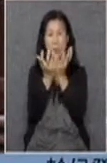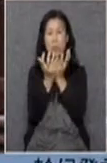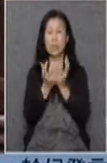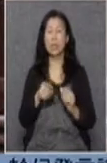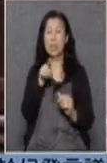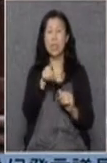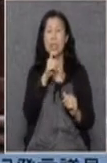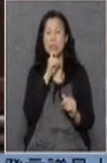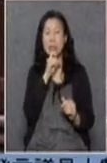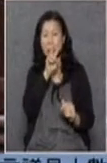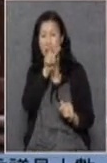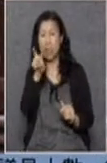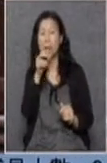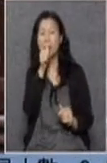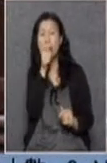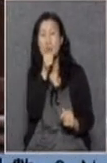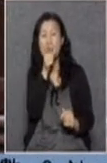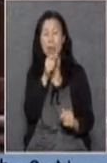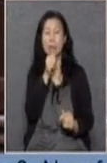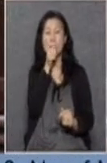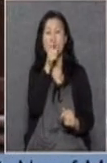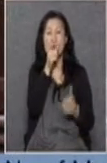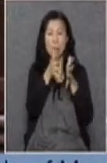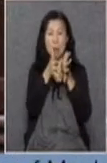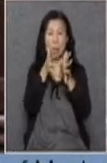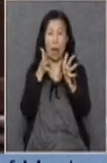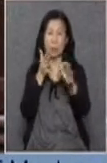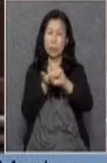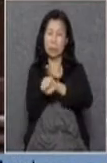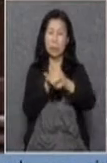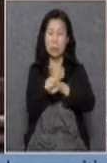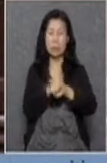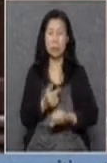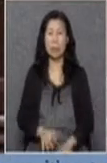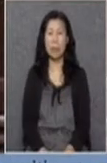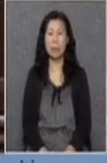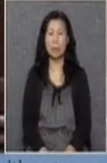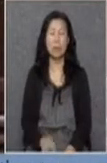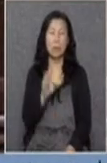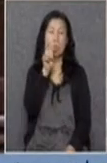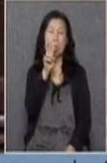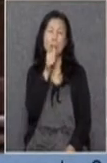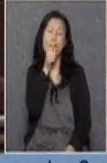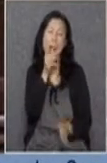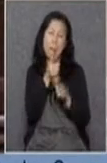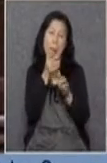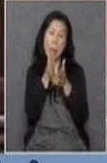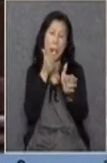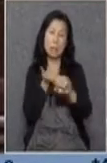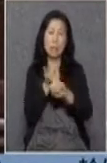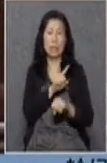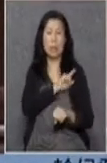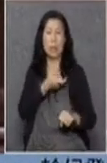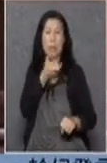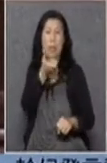會忍心佢嘅父母係去排呢條隊呢？咁如果你唔忍心咁做呢，咁唯有係點呢？就自己科